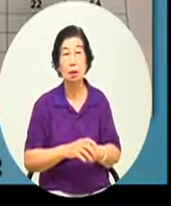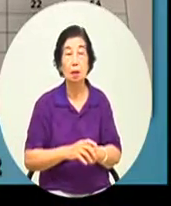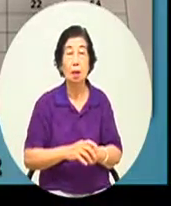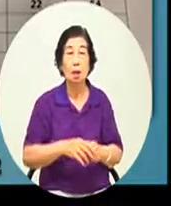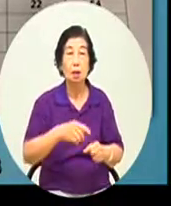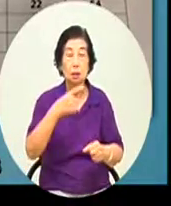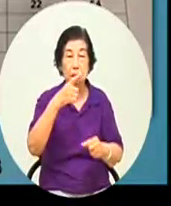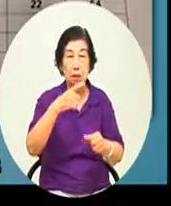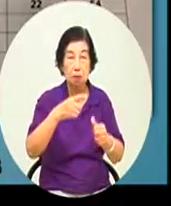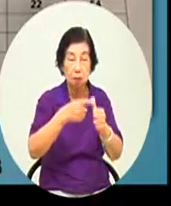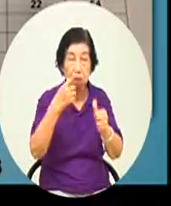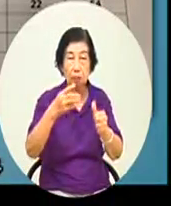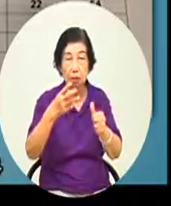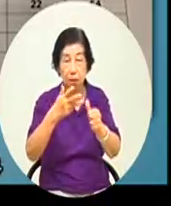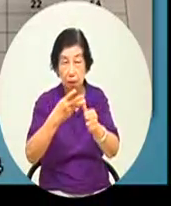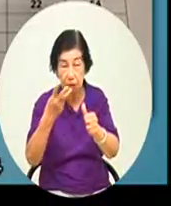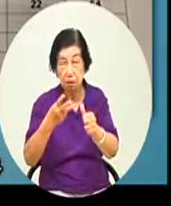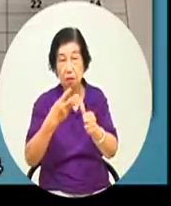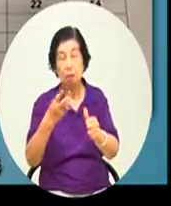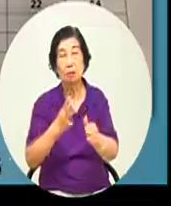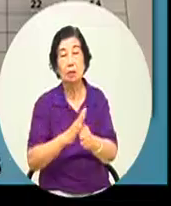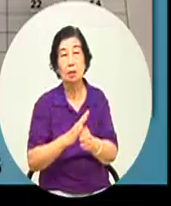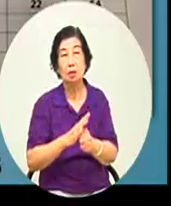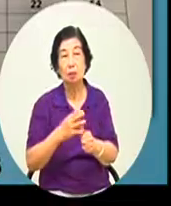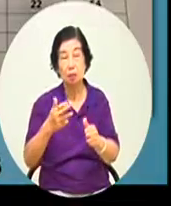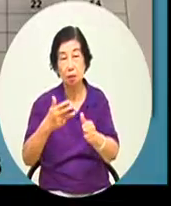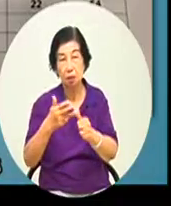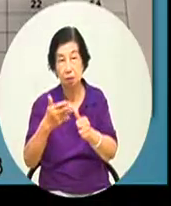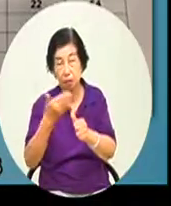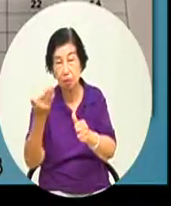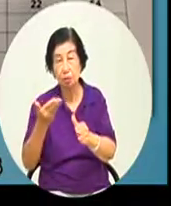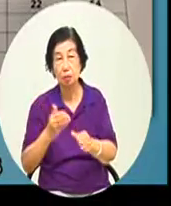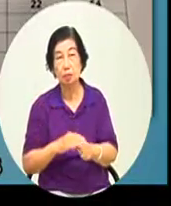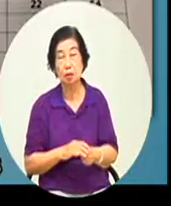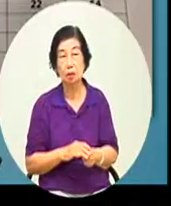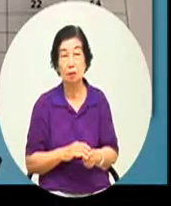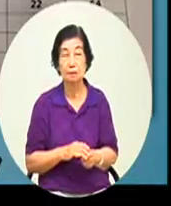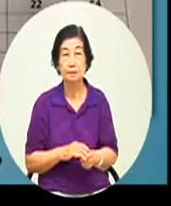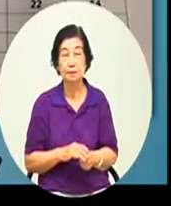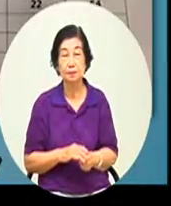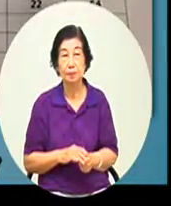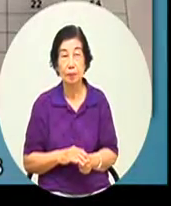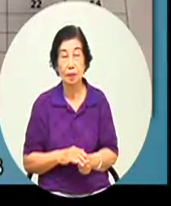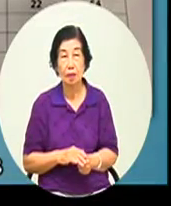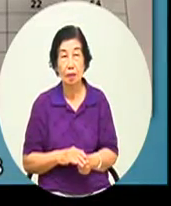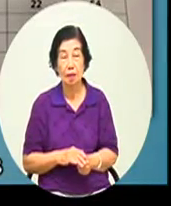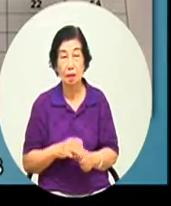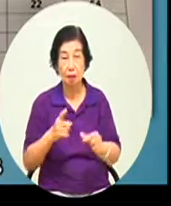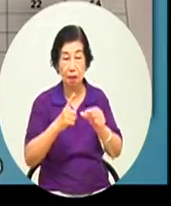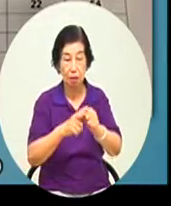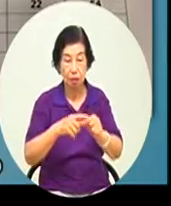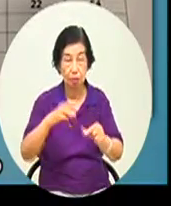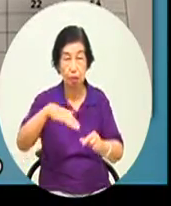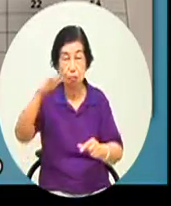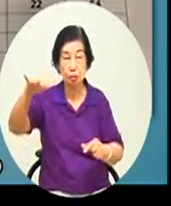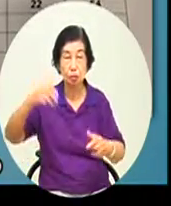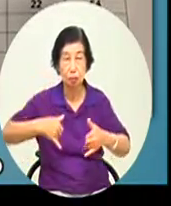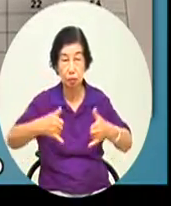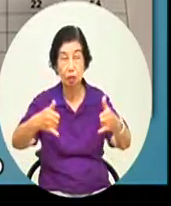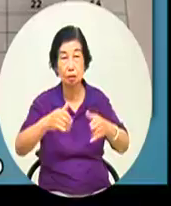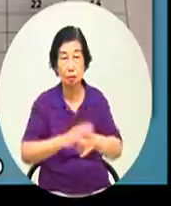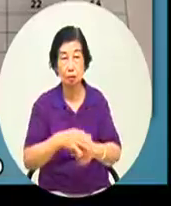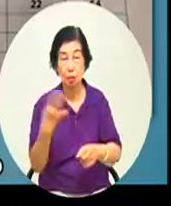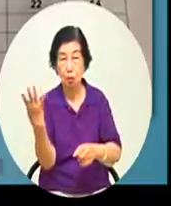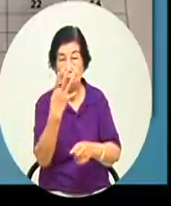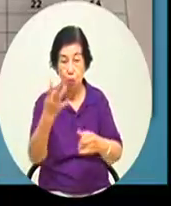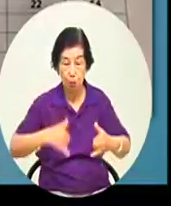名啊。中山四路嘛，无讲一个安怎，但是四条哈，有四个交叉路口，事实上都